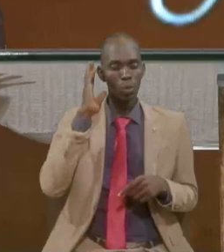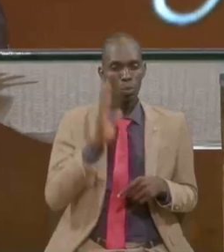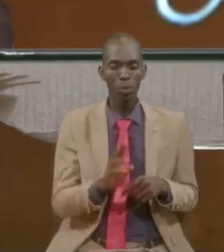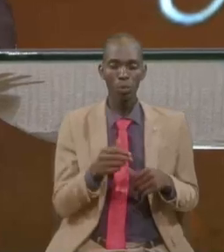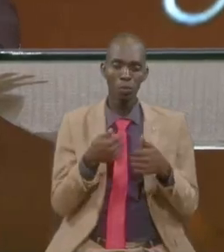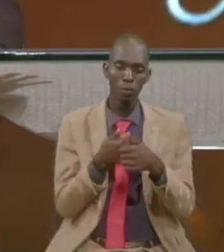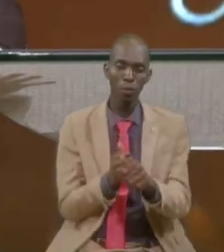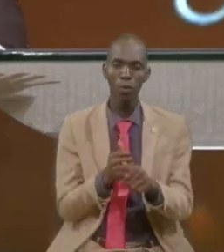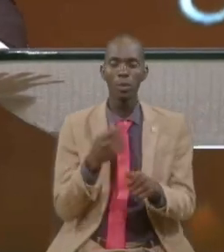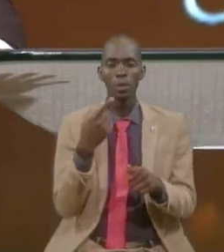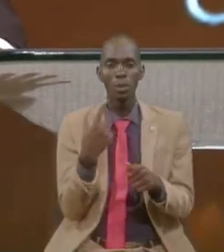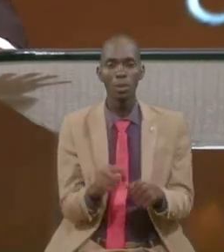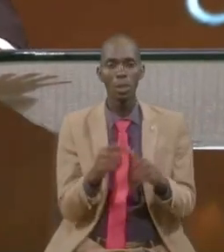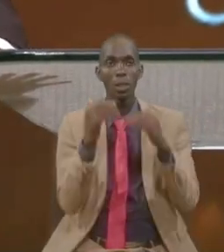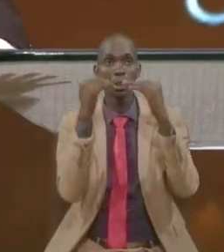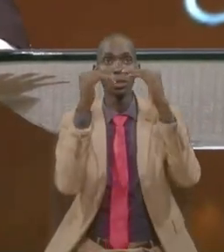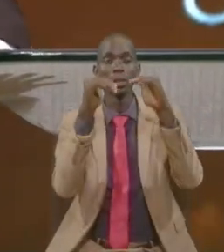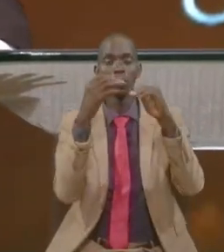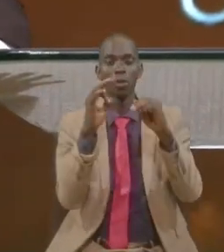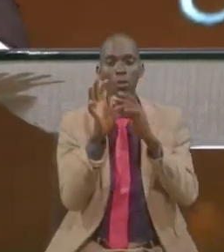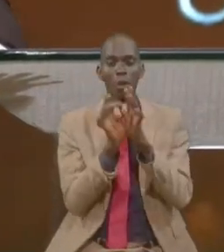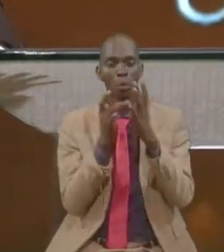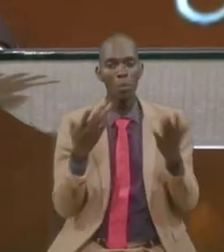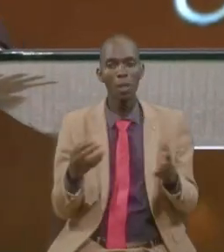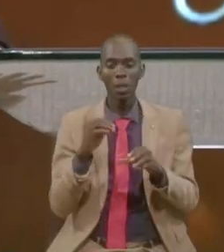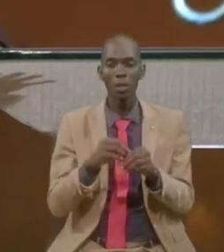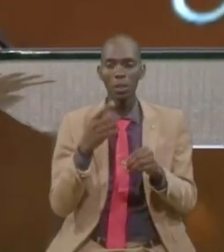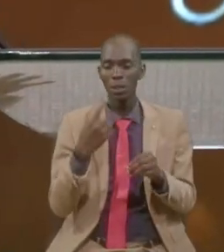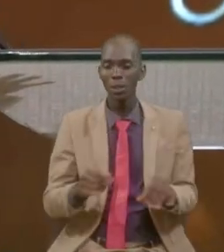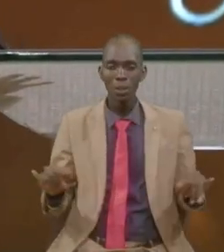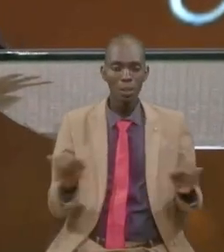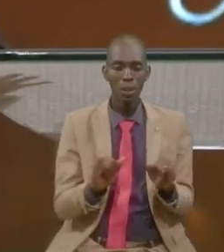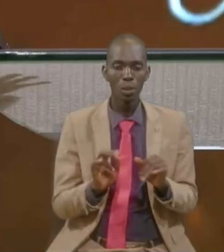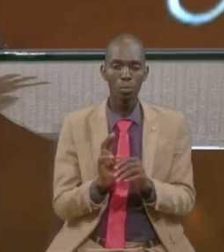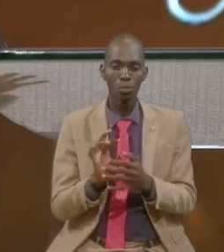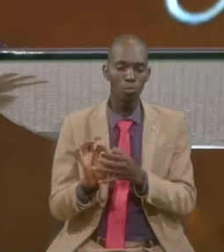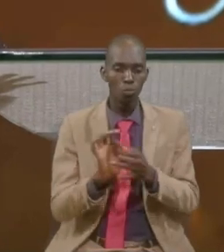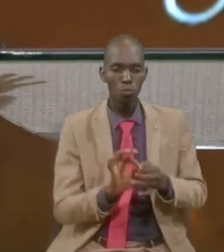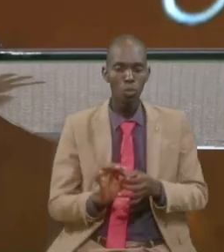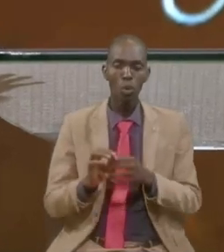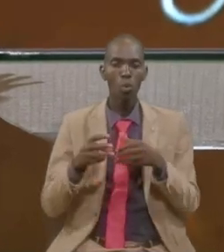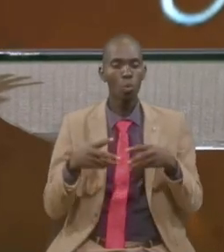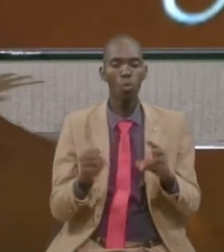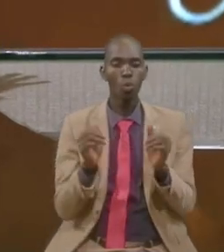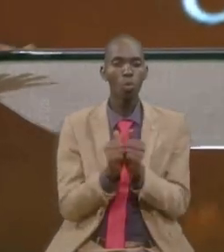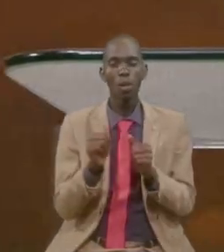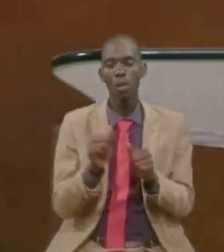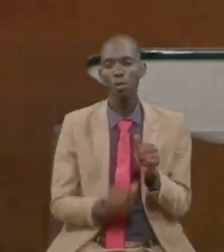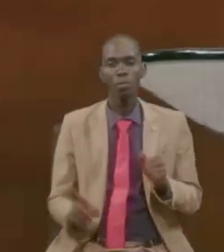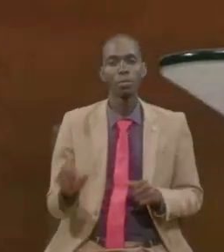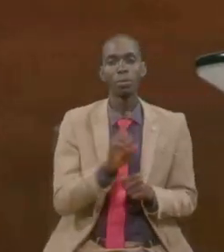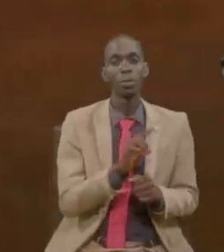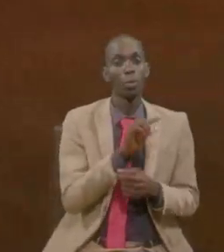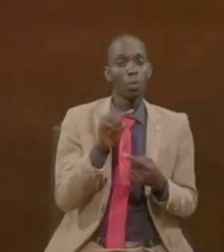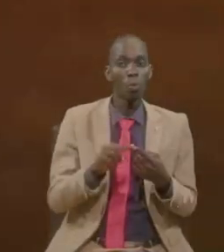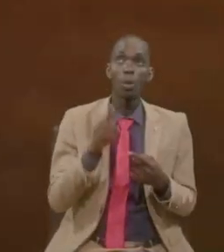appliquer les normes, le standard de la Bible de façon uniforme avec tout le monde. Ce que